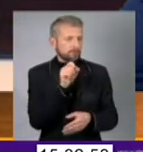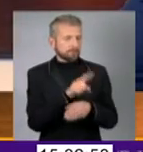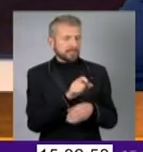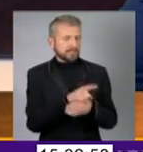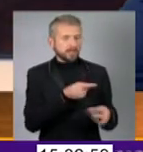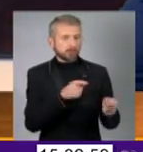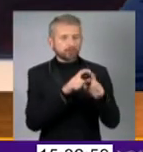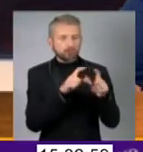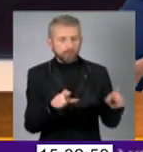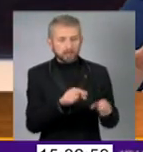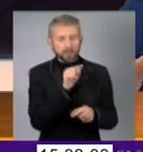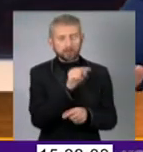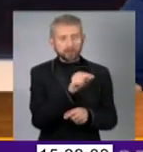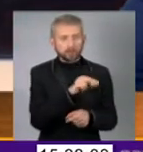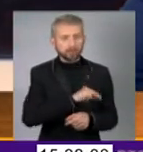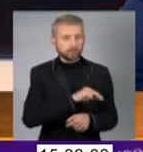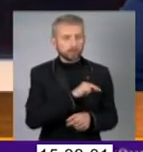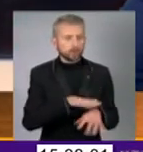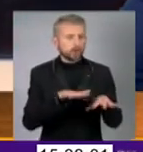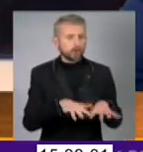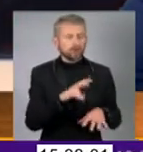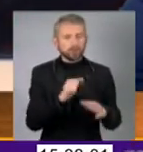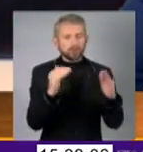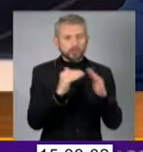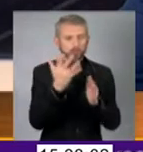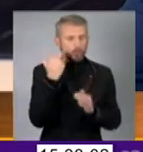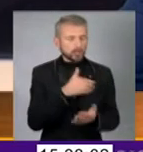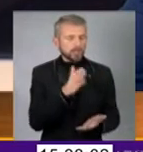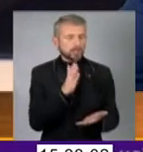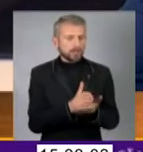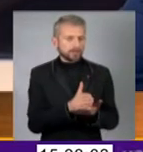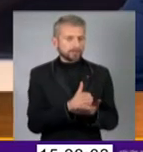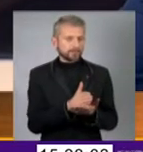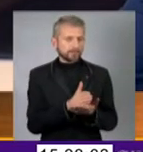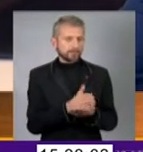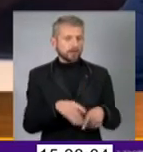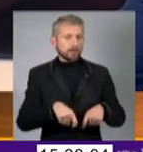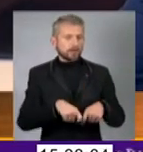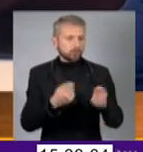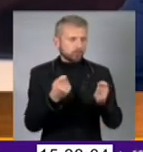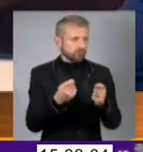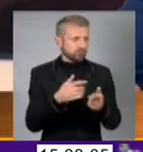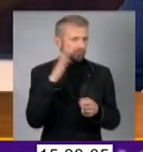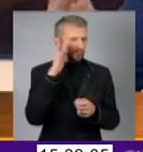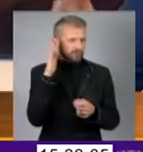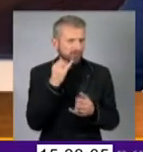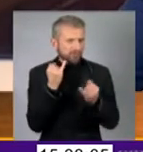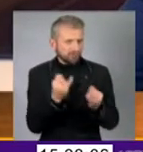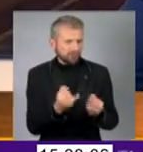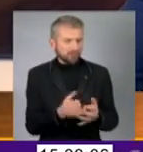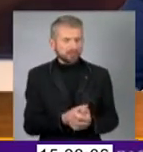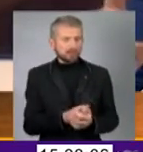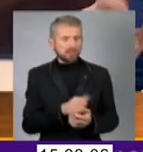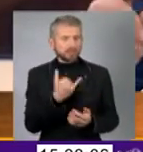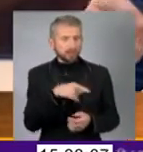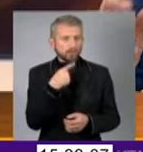компанії. Керуюча компанія, вона працює локально на будинку, коли є, ну, скажімо так, порушено з циркуляцією, коли зараз говорилось